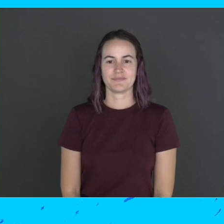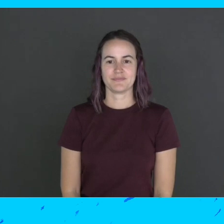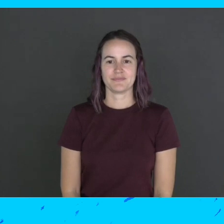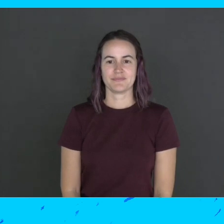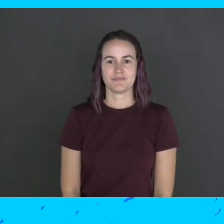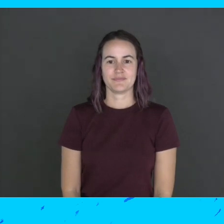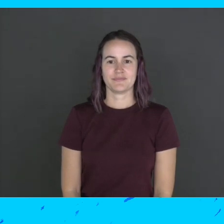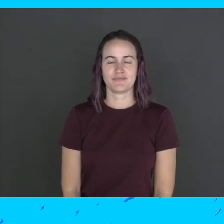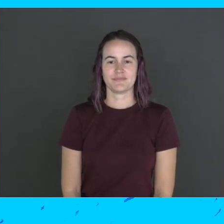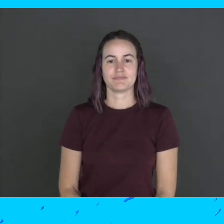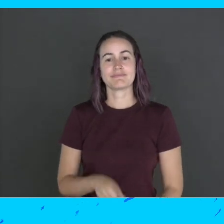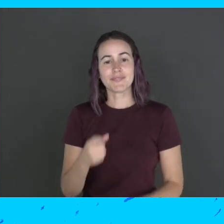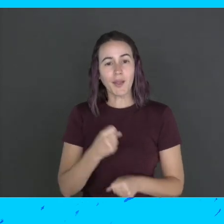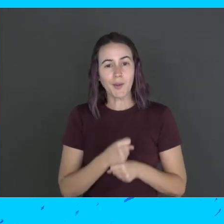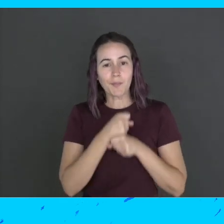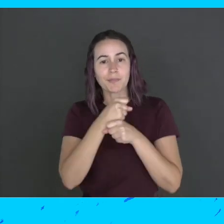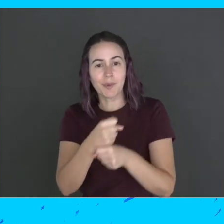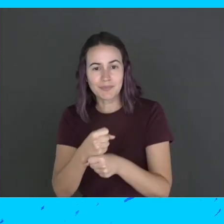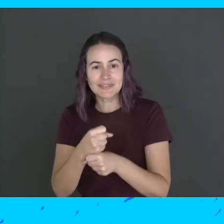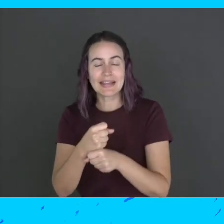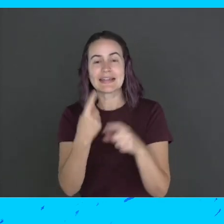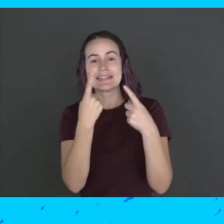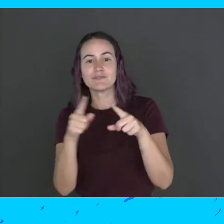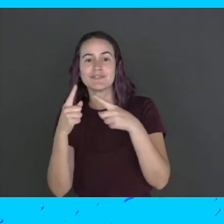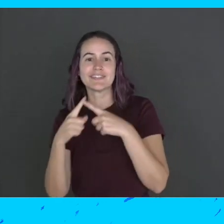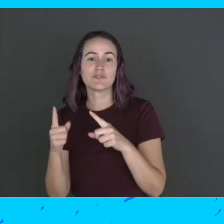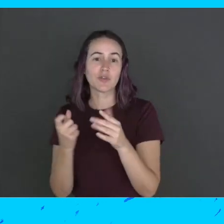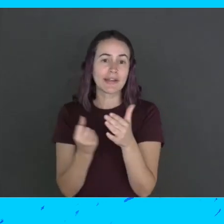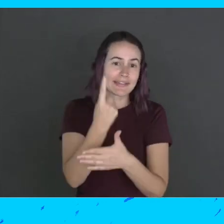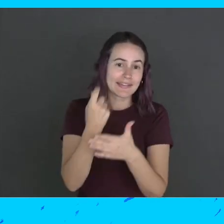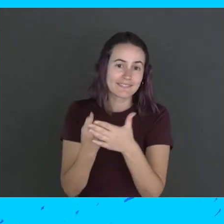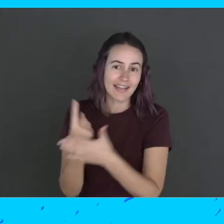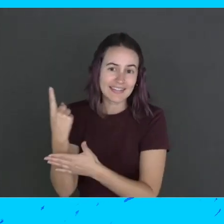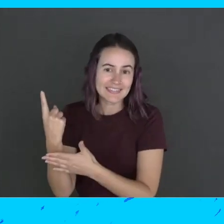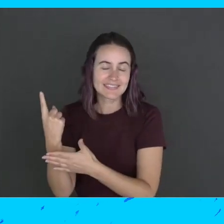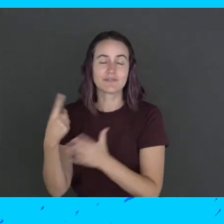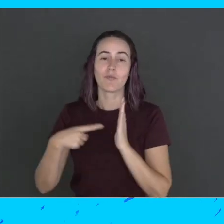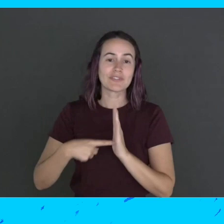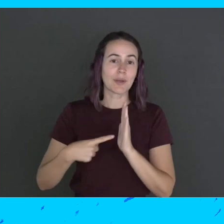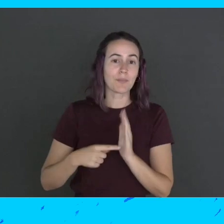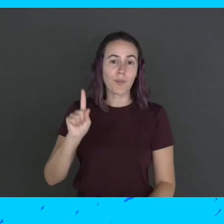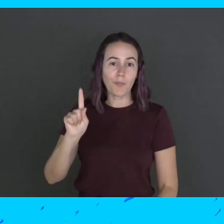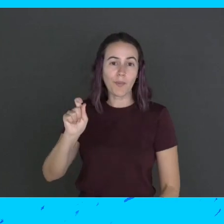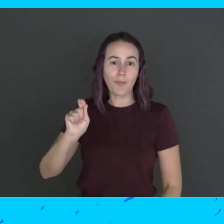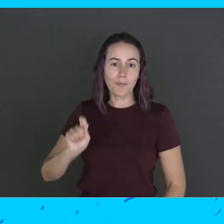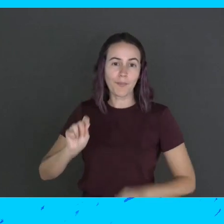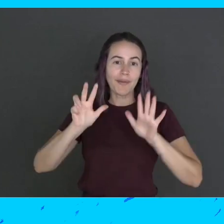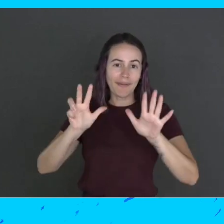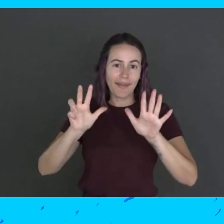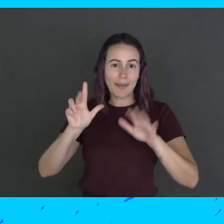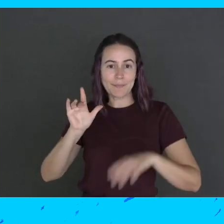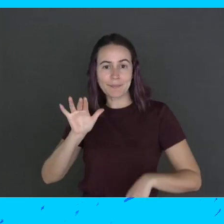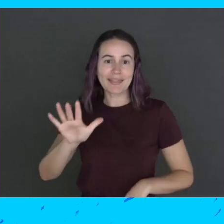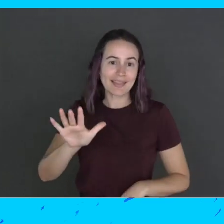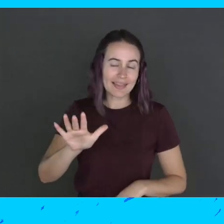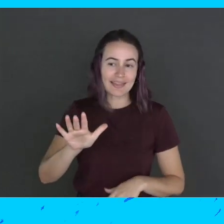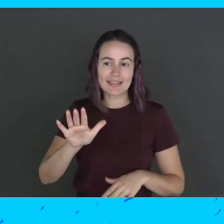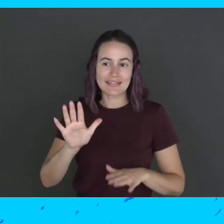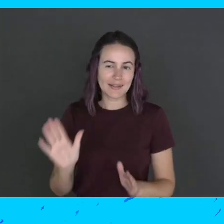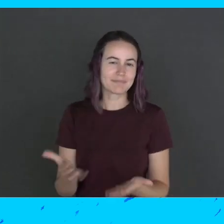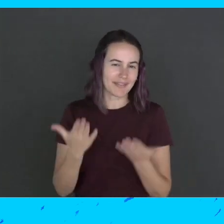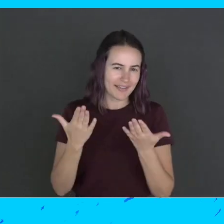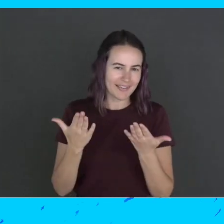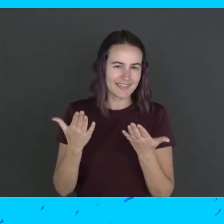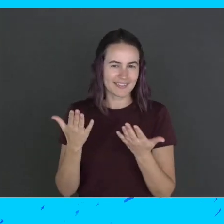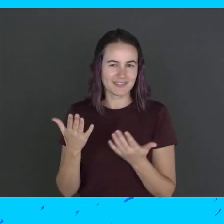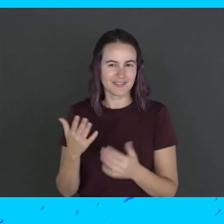et qui participent donc dans ces campis, dans ces plateformes